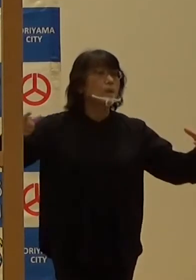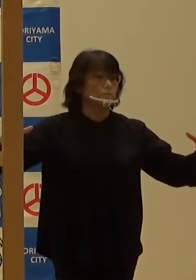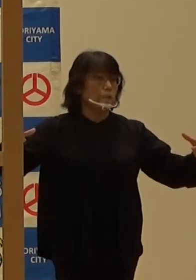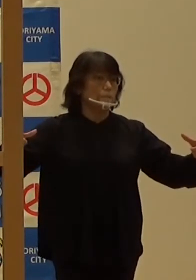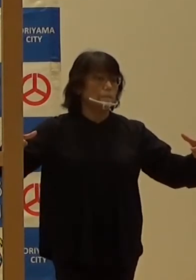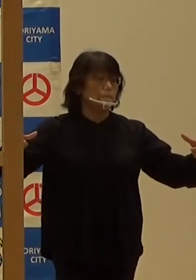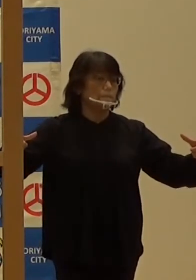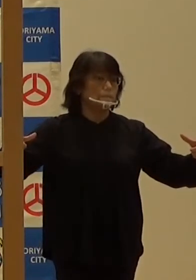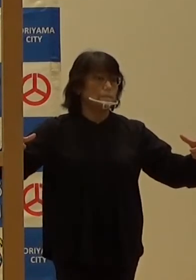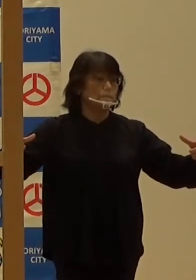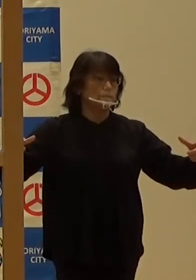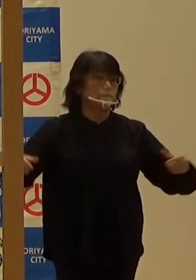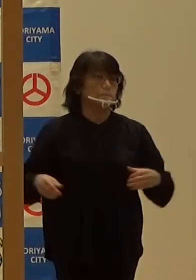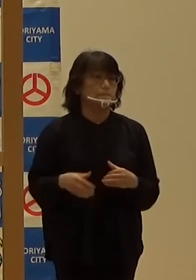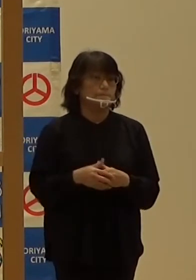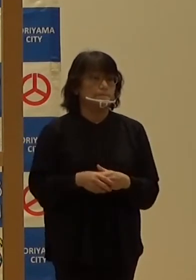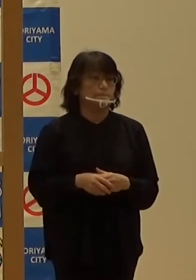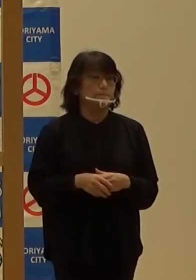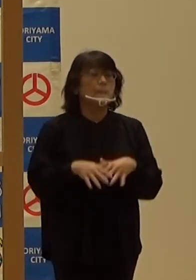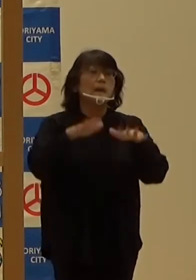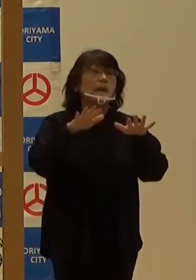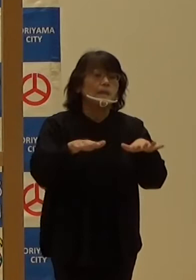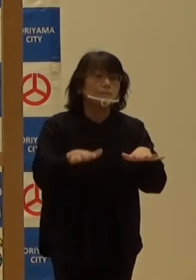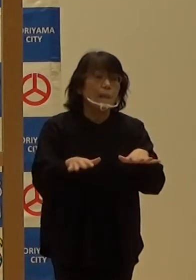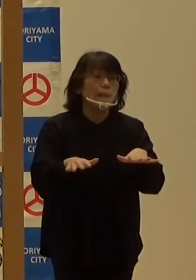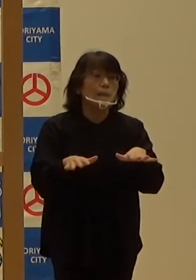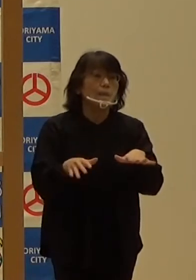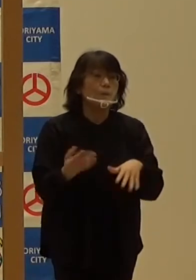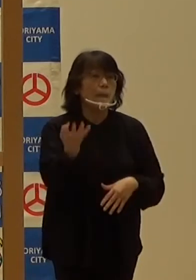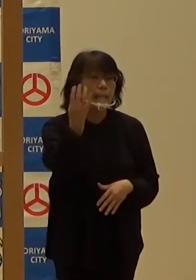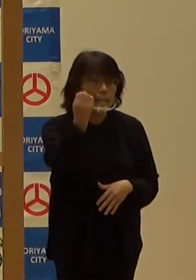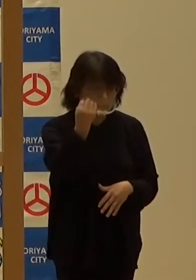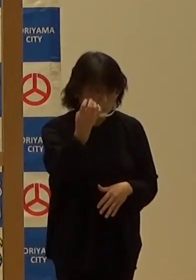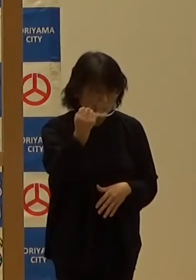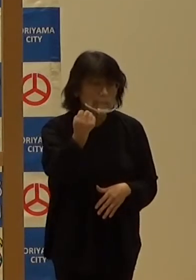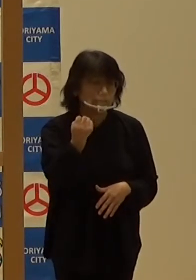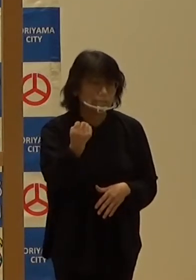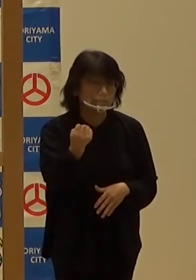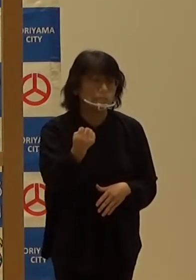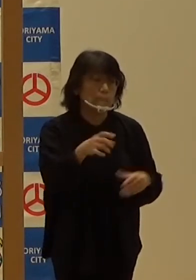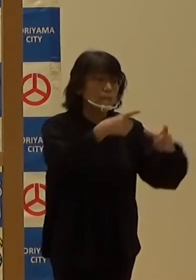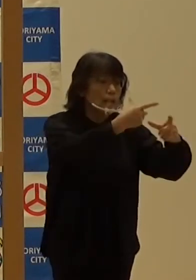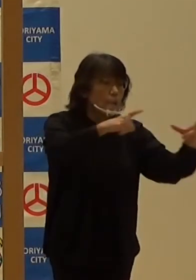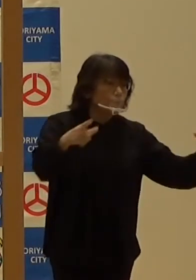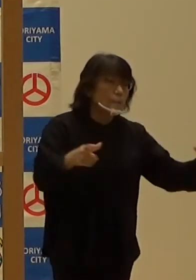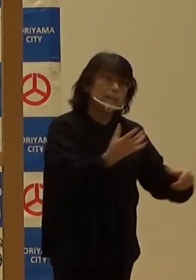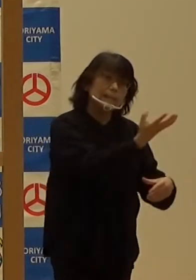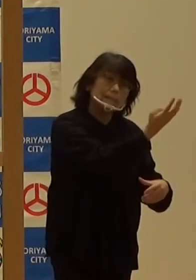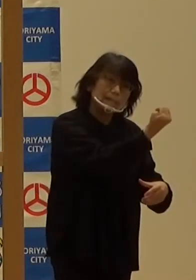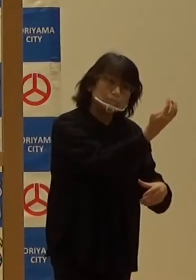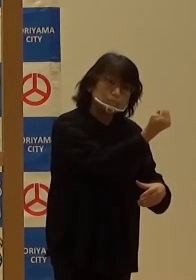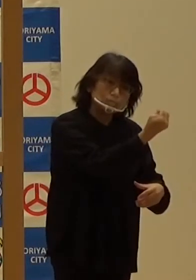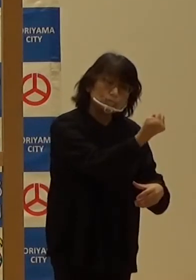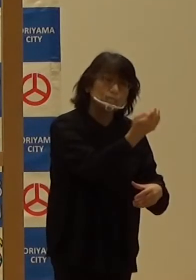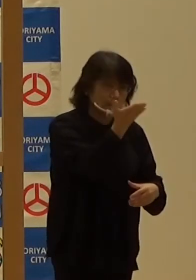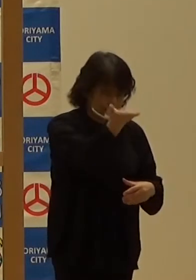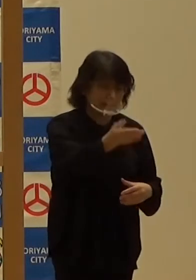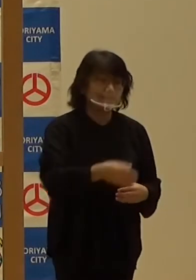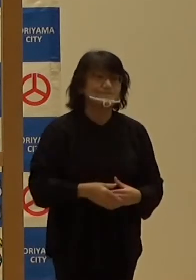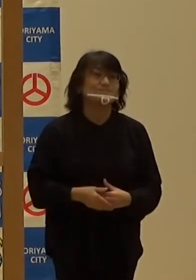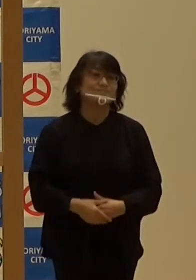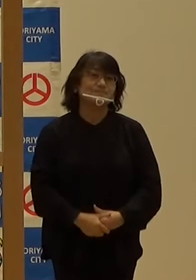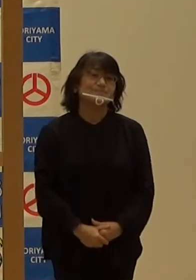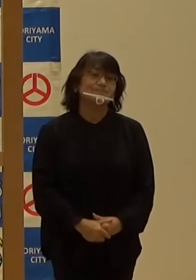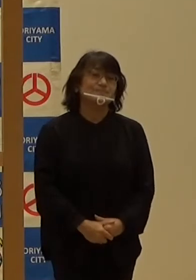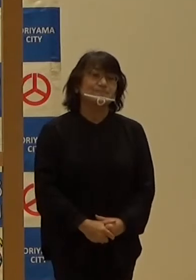、現在の何台から、何台に拡充されるという数字が分